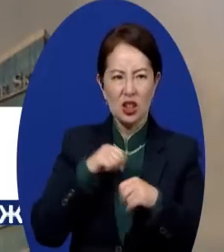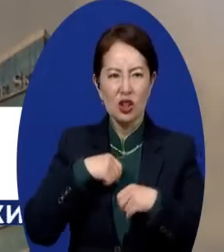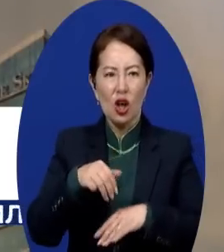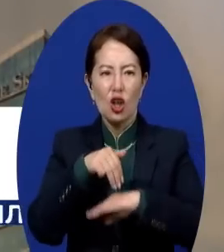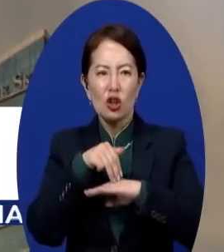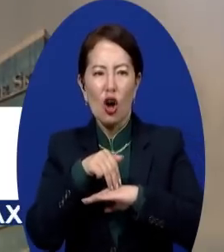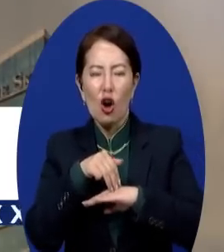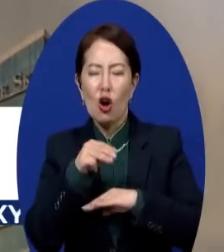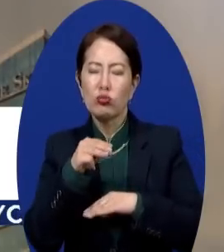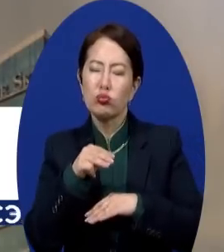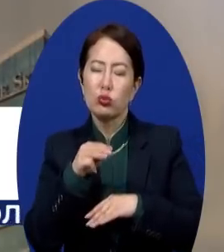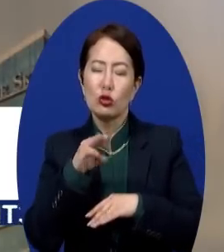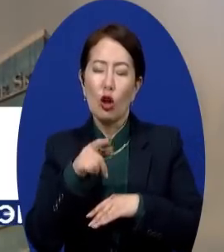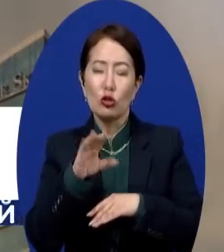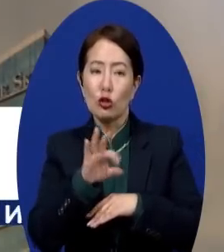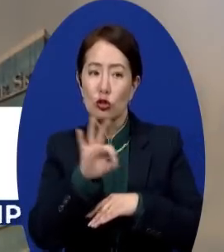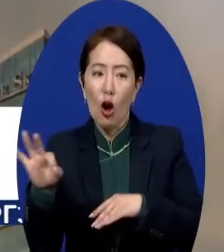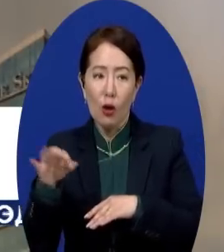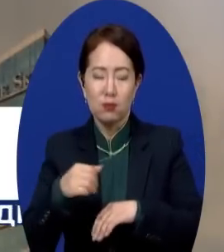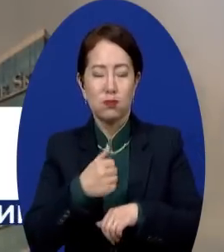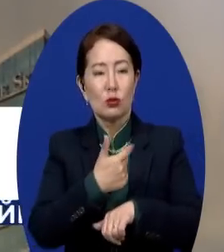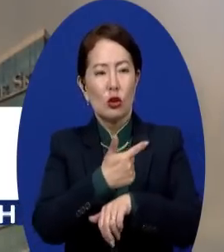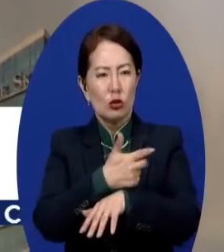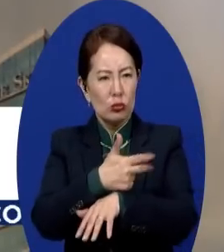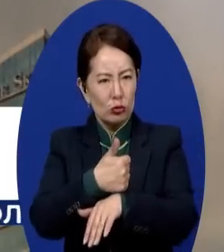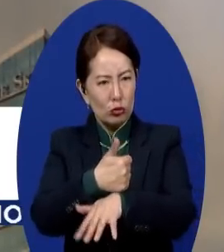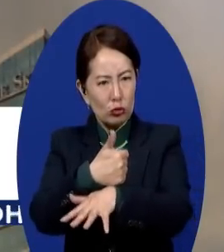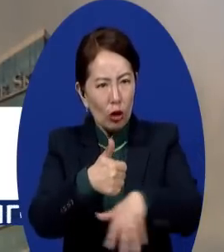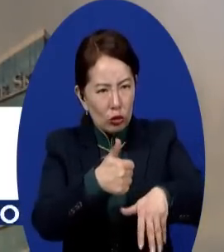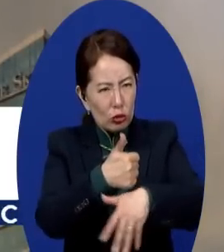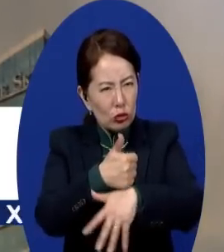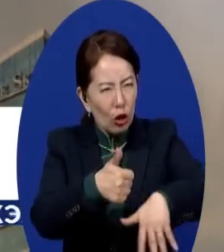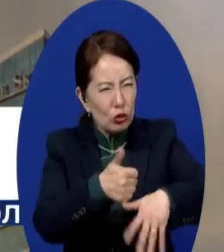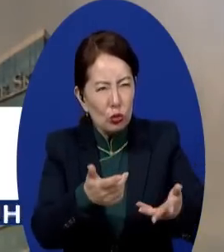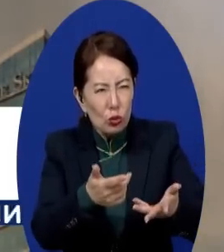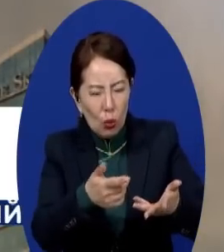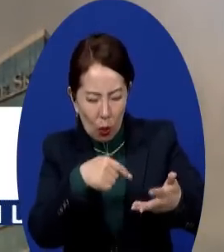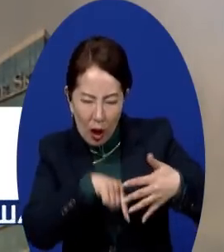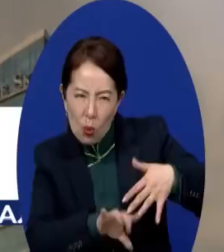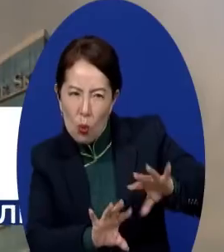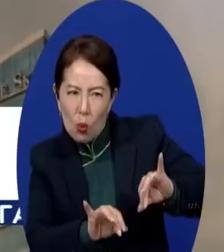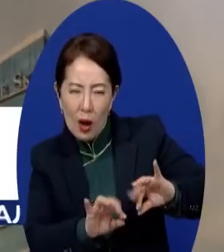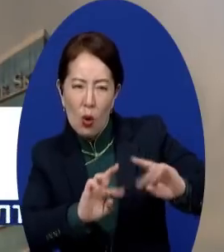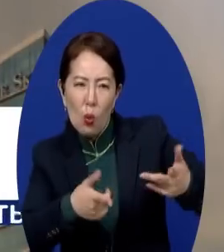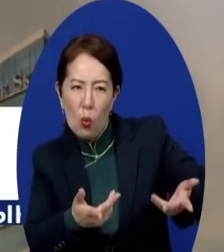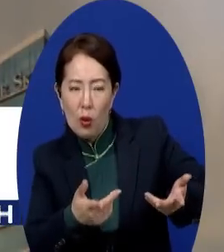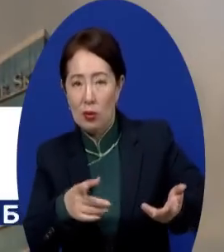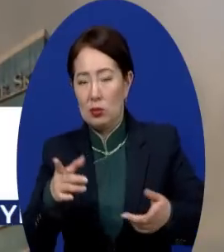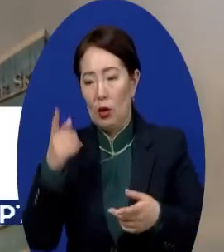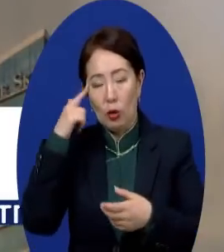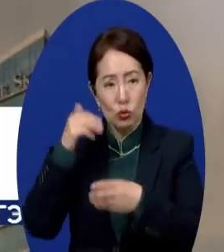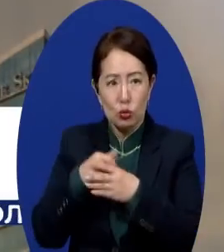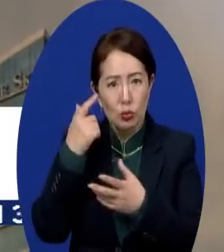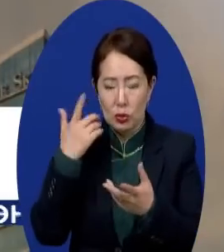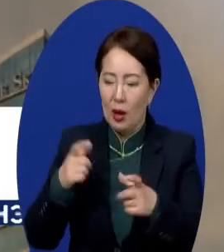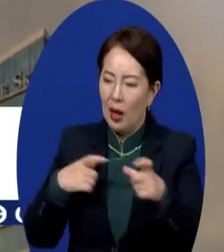багтай. А тэгээд дээрэс нь одоо тогтолцоог өөрчлөн гэдэг асуудал нэлээд бас тийм ээ. А эдийн засгийн бас тодорхой хэмжээний утга